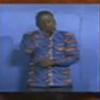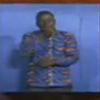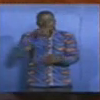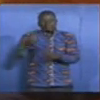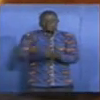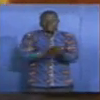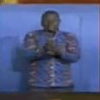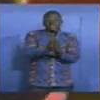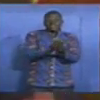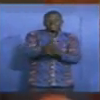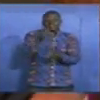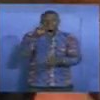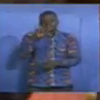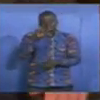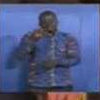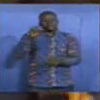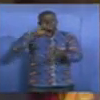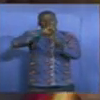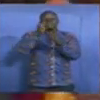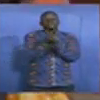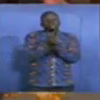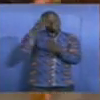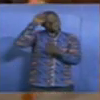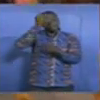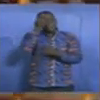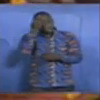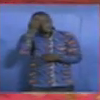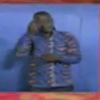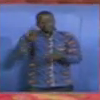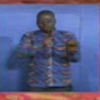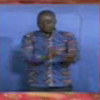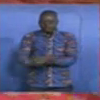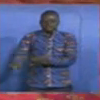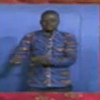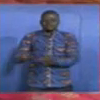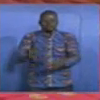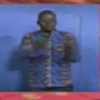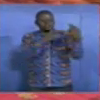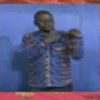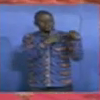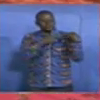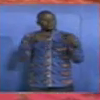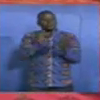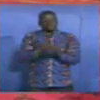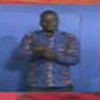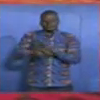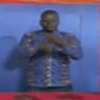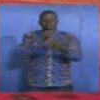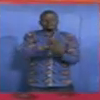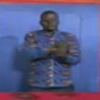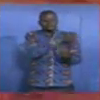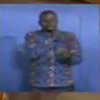peu plus au système politique de la Tunisie, l'organisation, le rôle de l'Assemblée, mais aussi le contrôle des